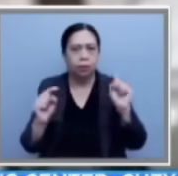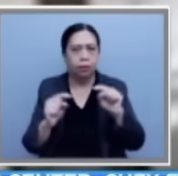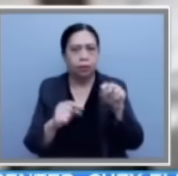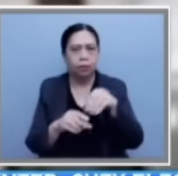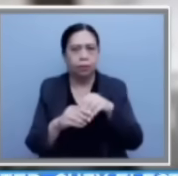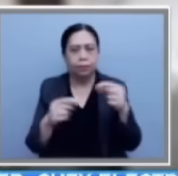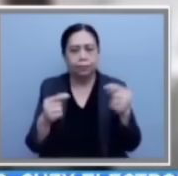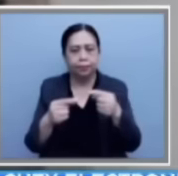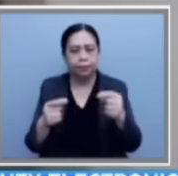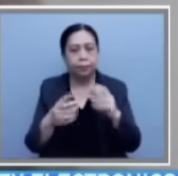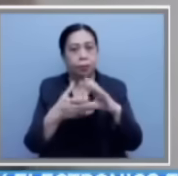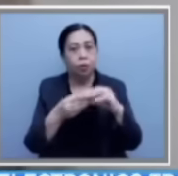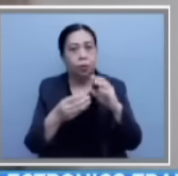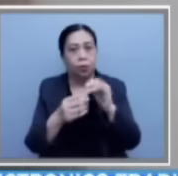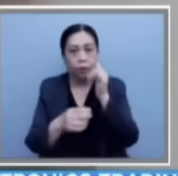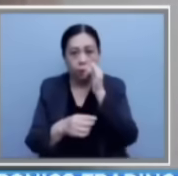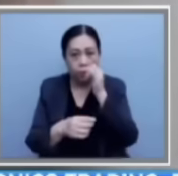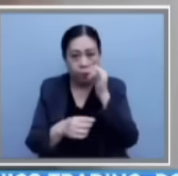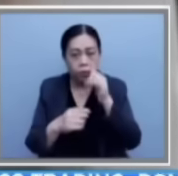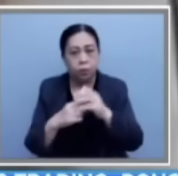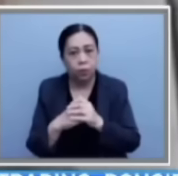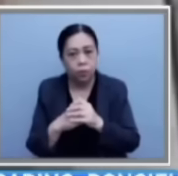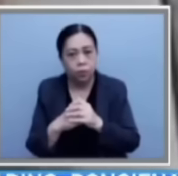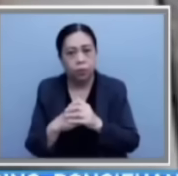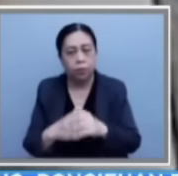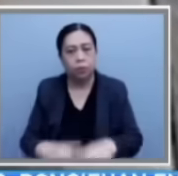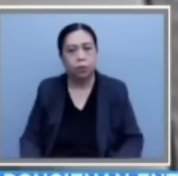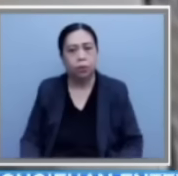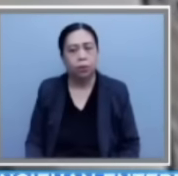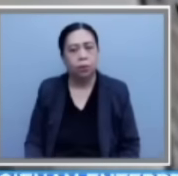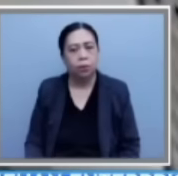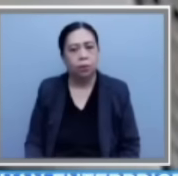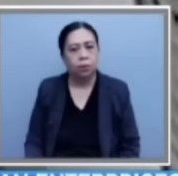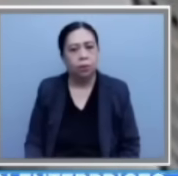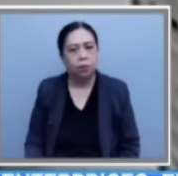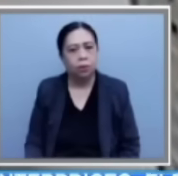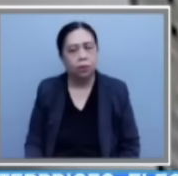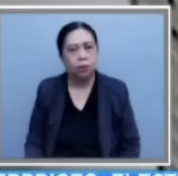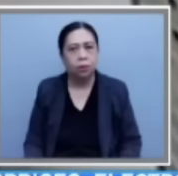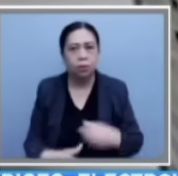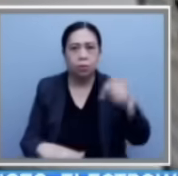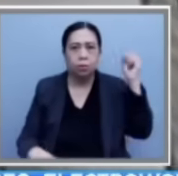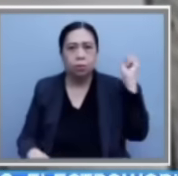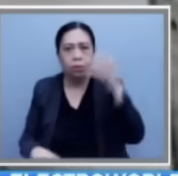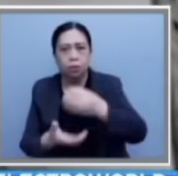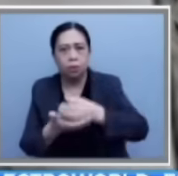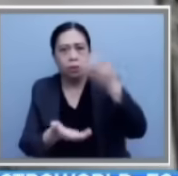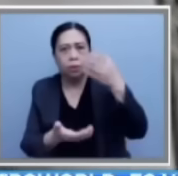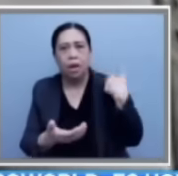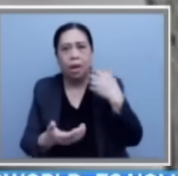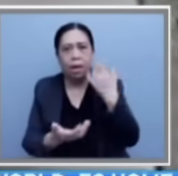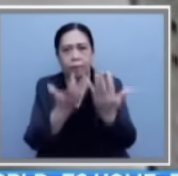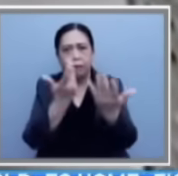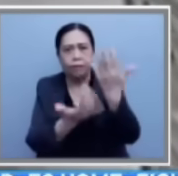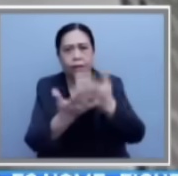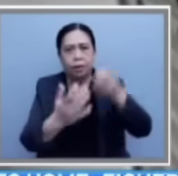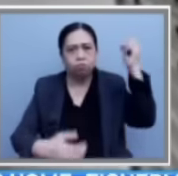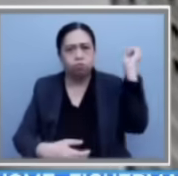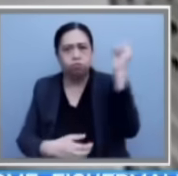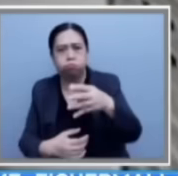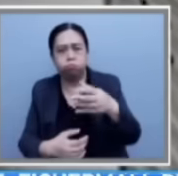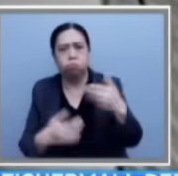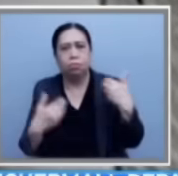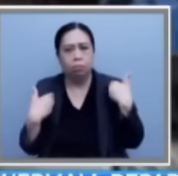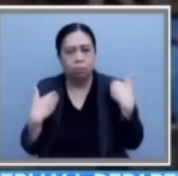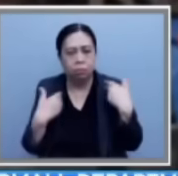kwento ng kumuha ng video dami pong Bote toos May Once na hinagis po yung bote may apoy nagaapoy po Opo